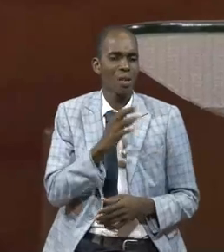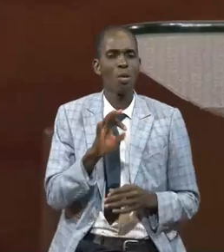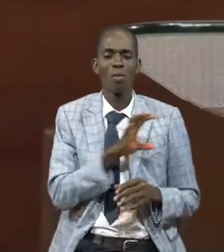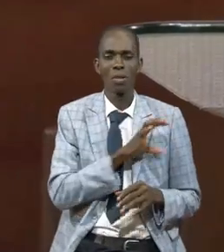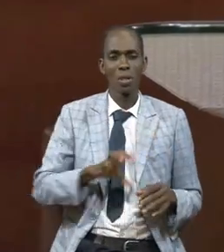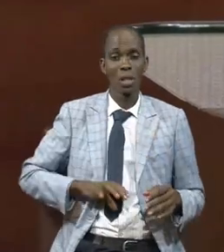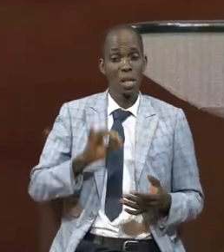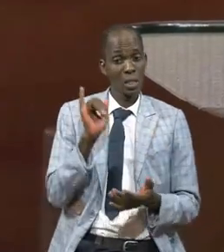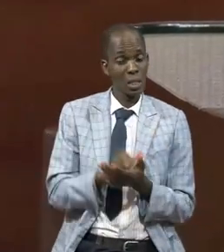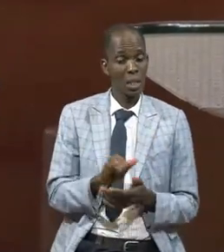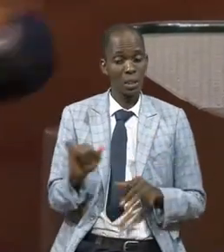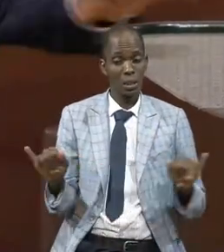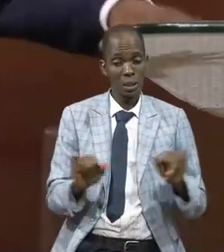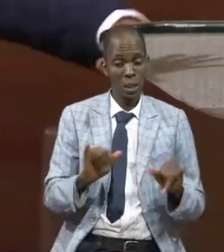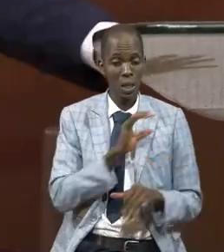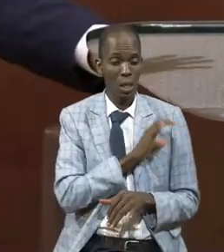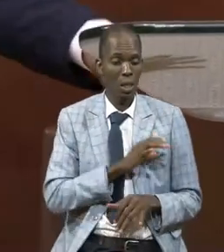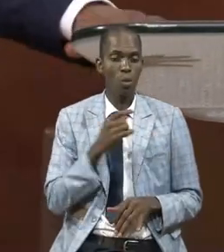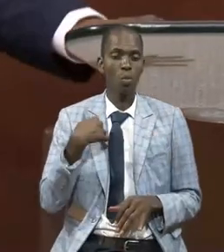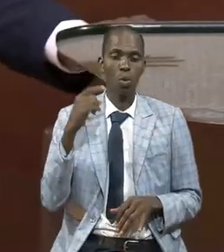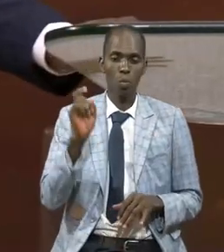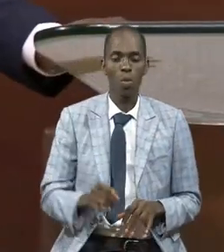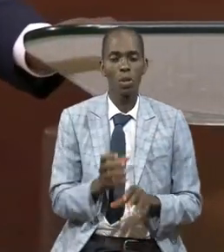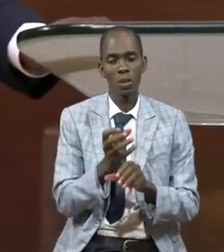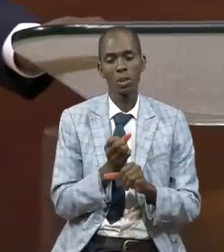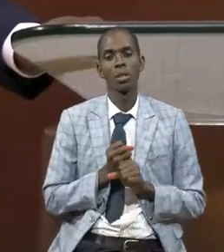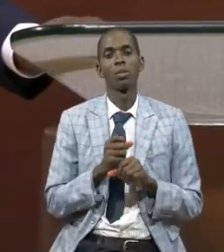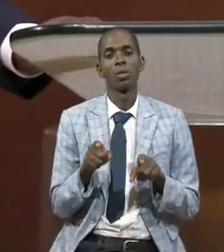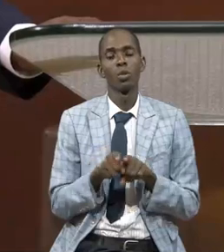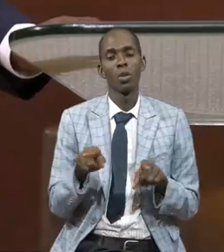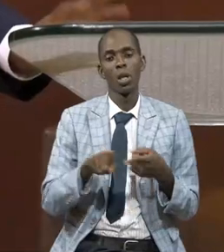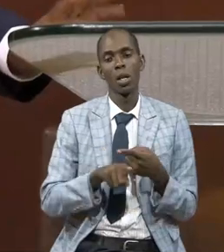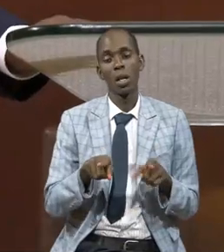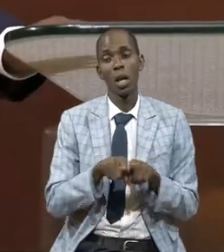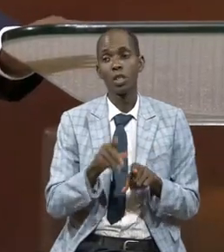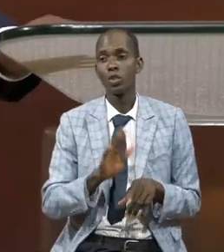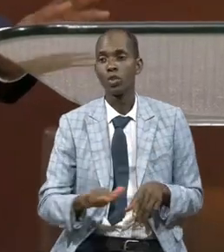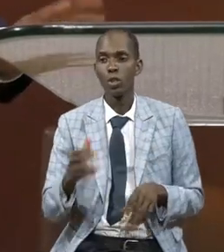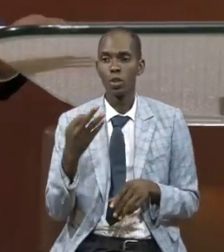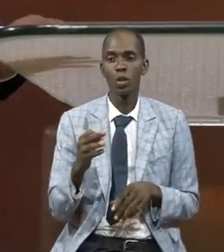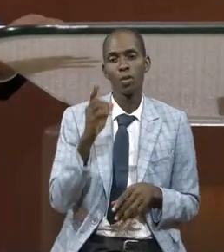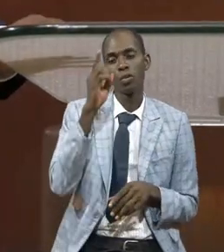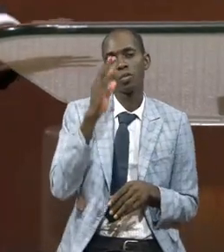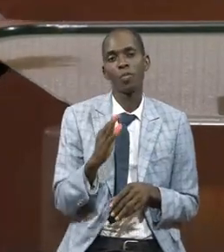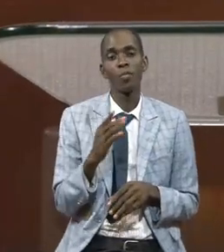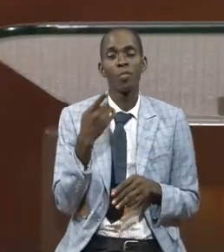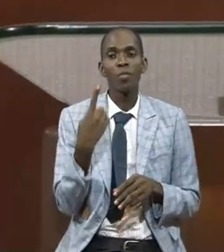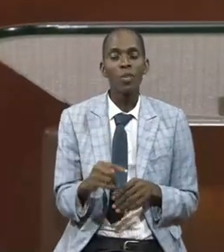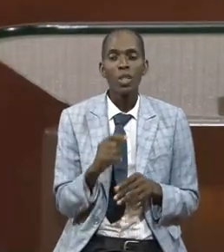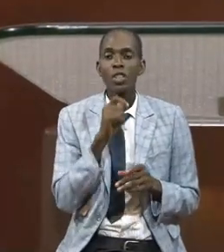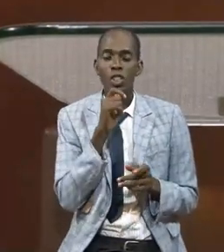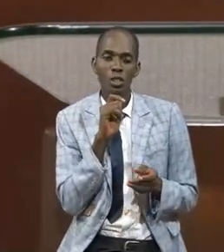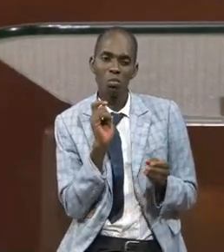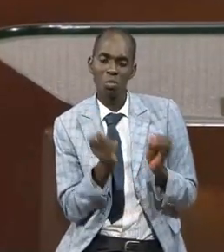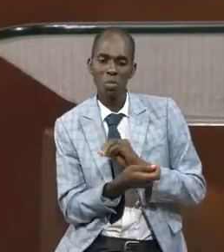nous devons tous avoir en tant qu'enfants de Dieu. L'inflexibilité de Christ, même